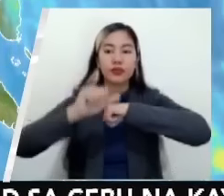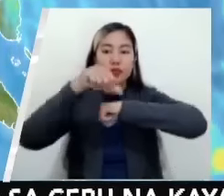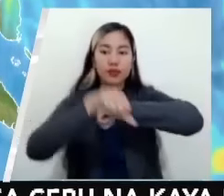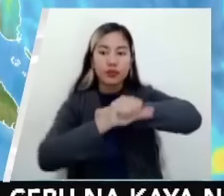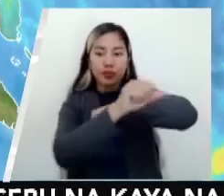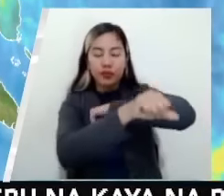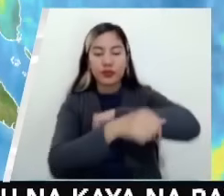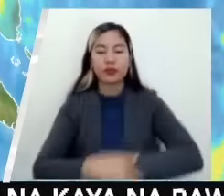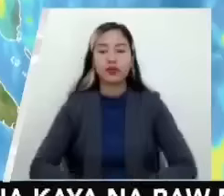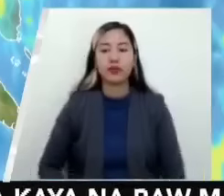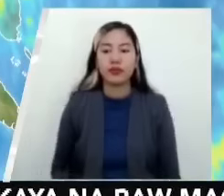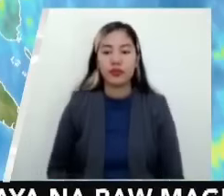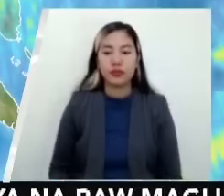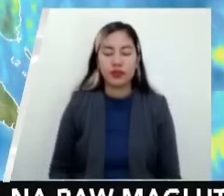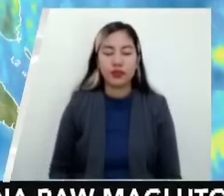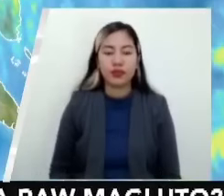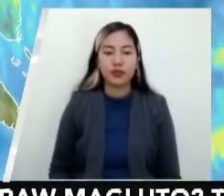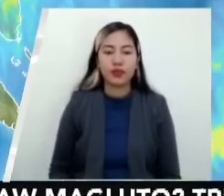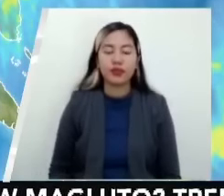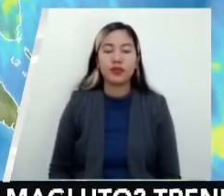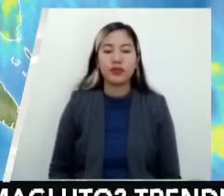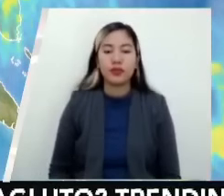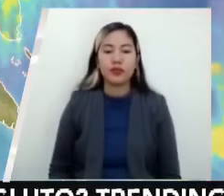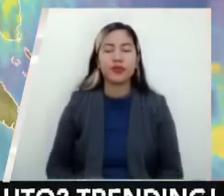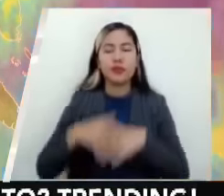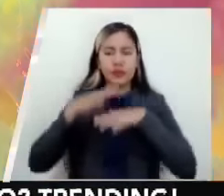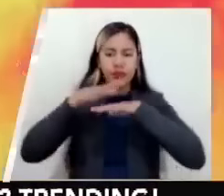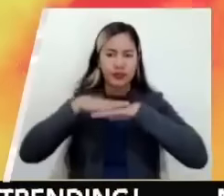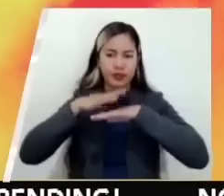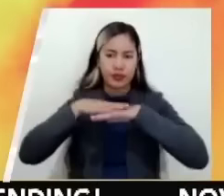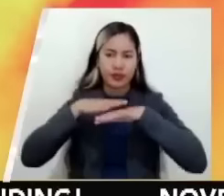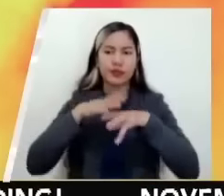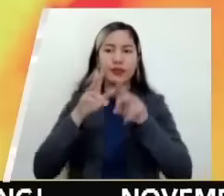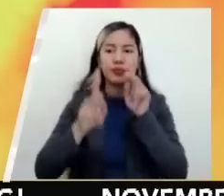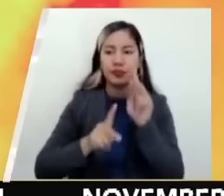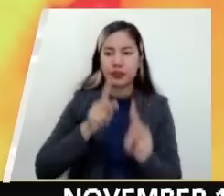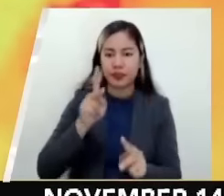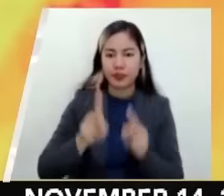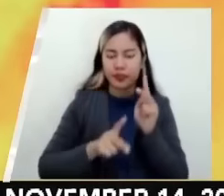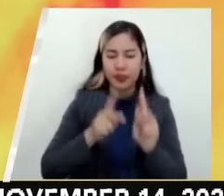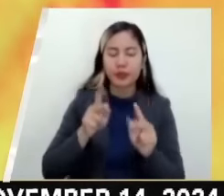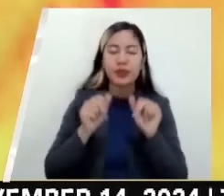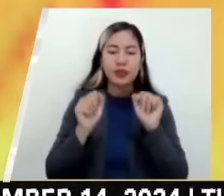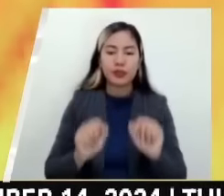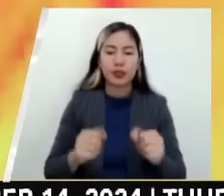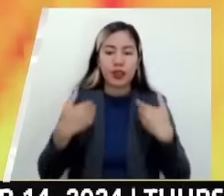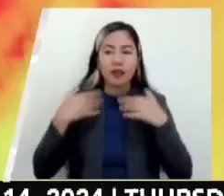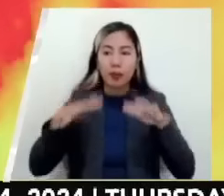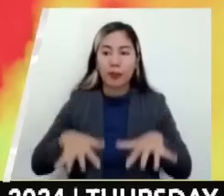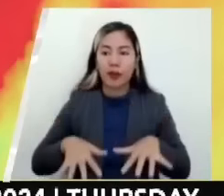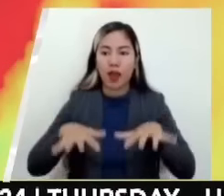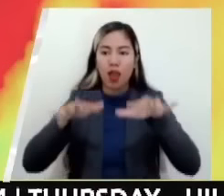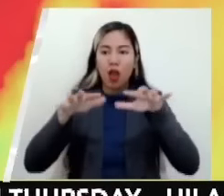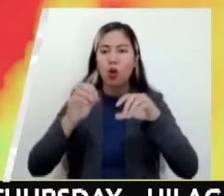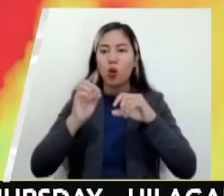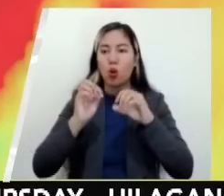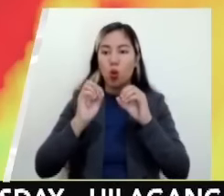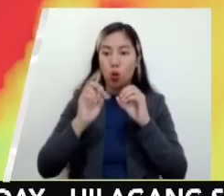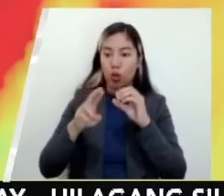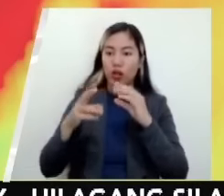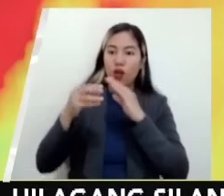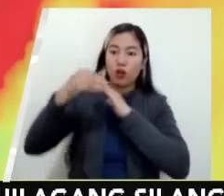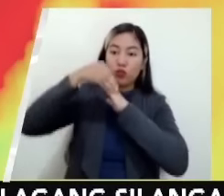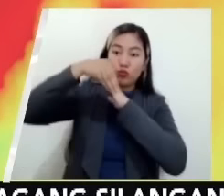ng Aurora. Binabalaan po ang mga residente mula sa banta ng baha o landslide dahil sa ibubuhos na ulan